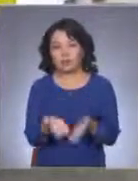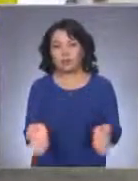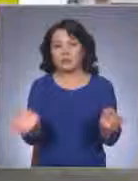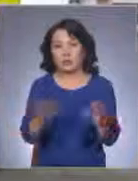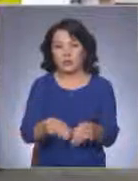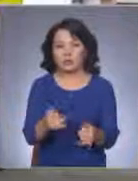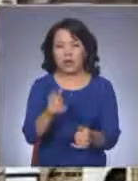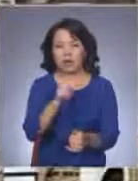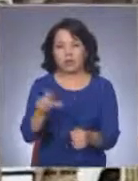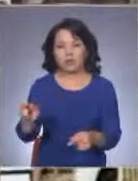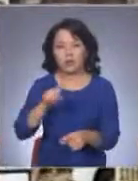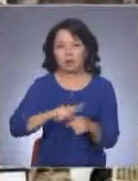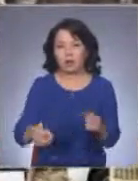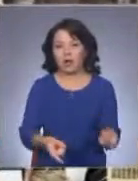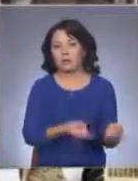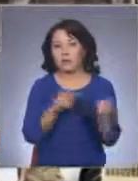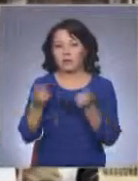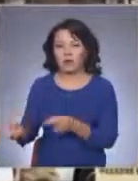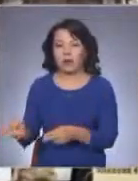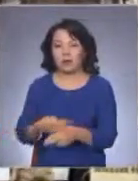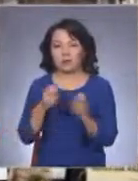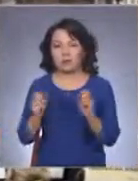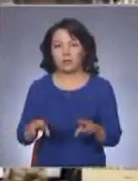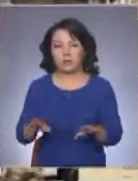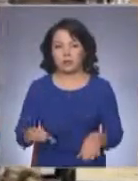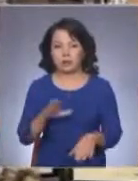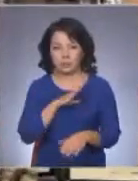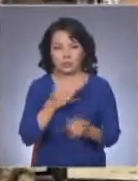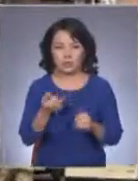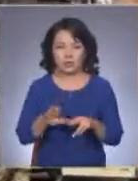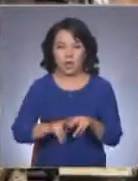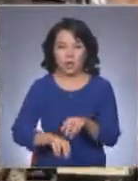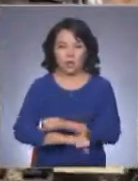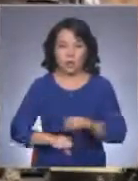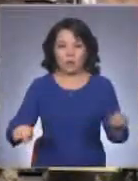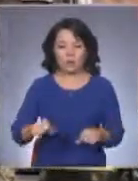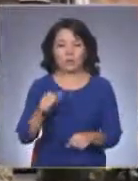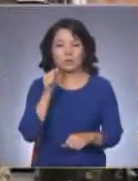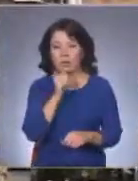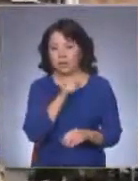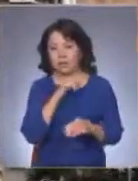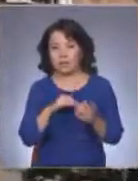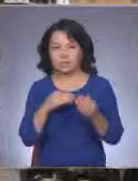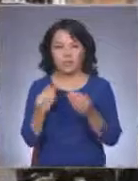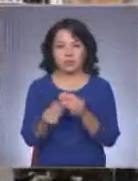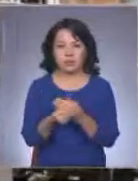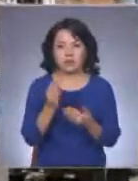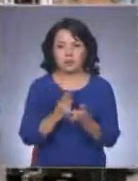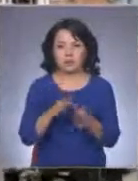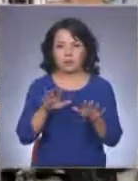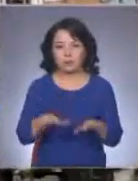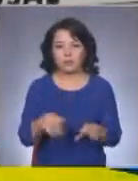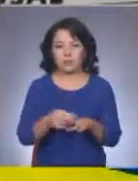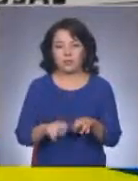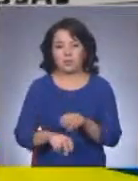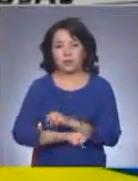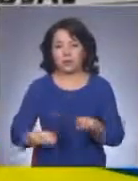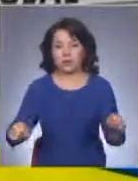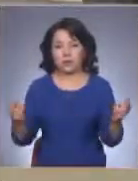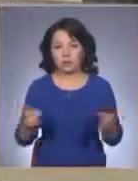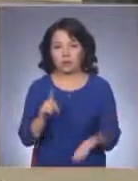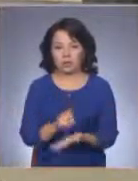жаппай эвакуацияланды. Қауіпсіздік күштері енді бомбаны адам қарасы көрінбейтін орынға шығарып, сол жерде іске қосуы